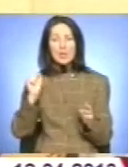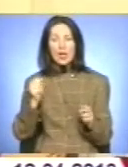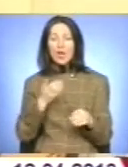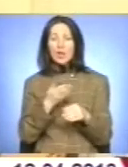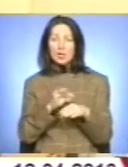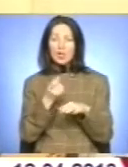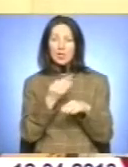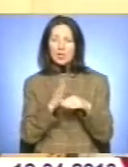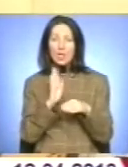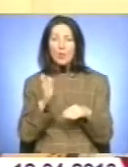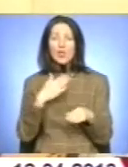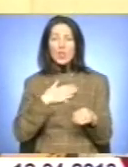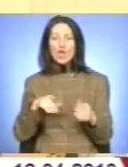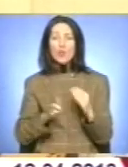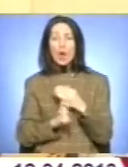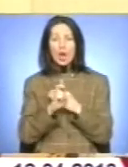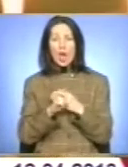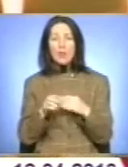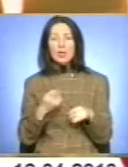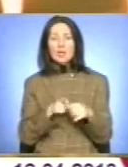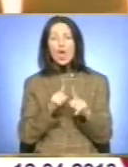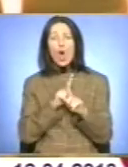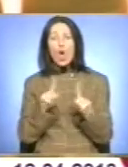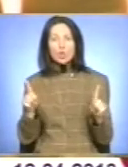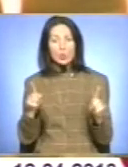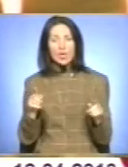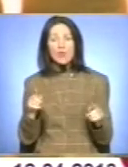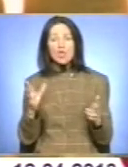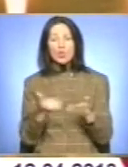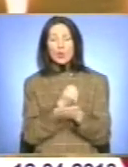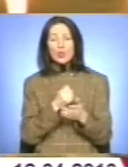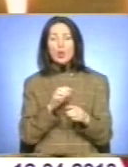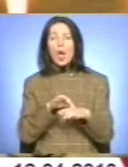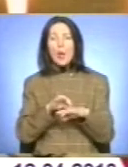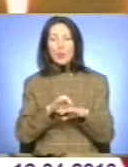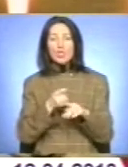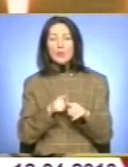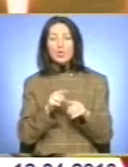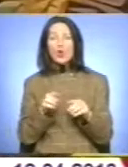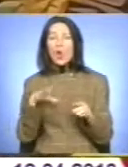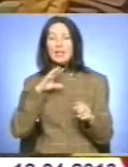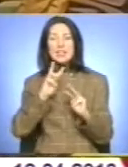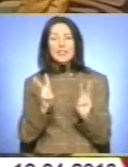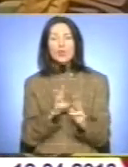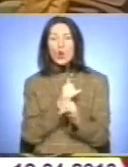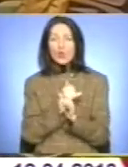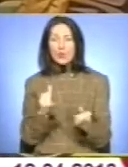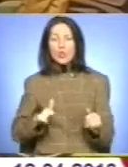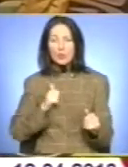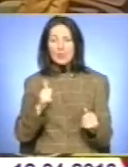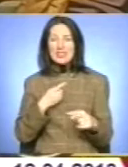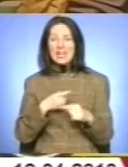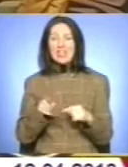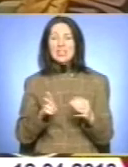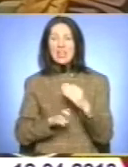особливий духовний здобуток, адже мощами цього святого не може похвалитися жодна інша святиня Тернопільщини, а то й України.